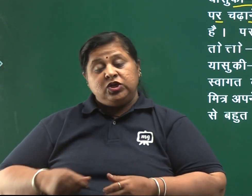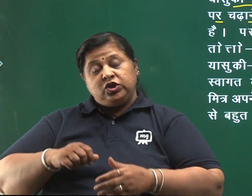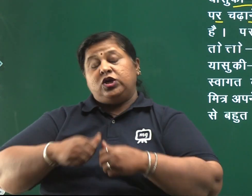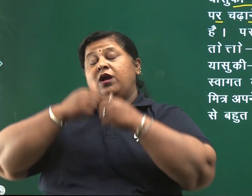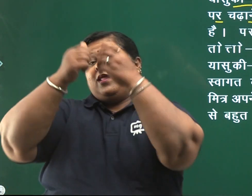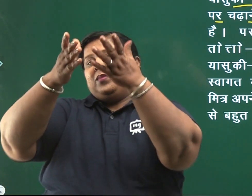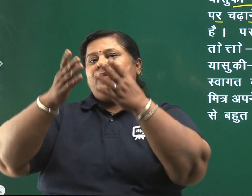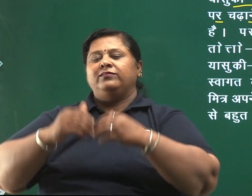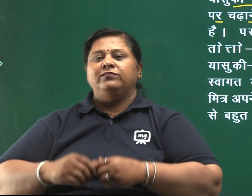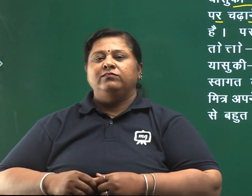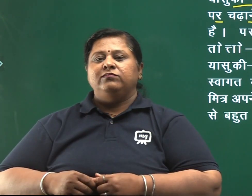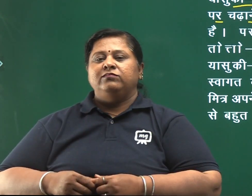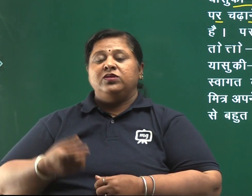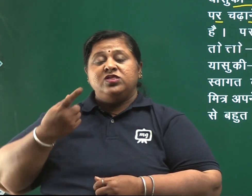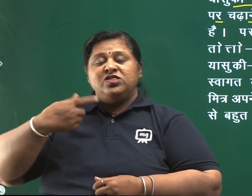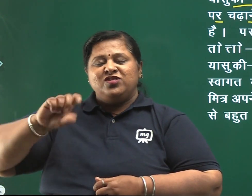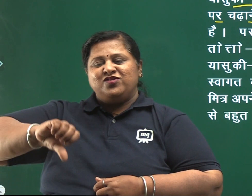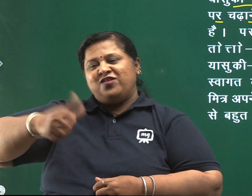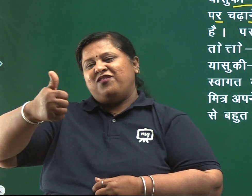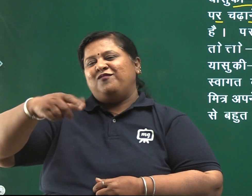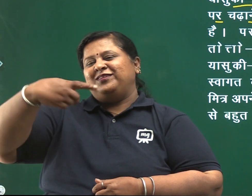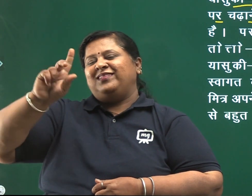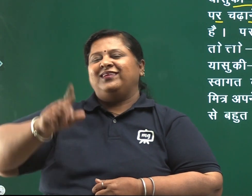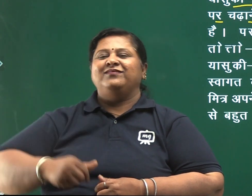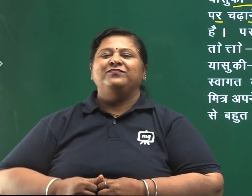चढ़ाने में सफल हो जाती है।